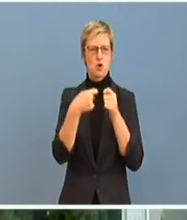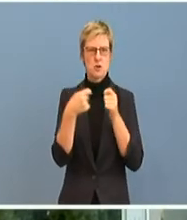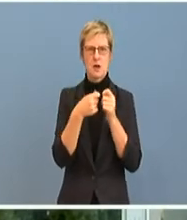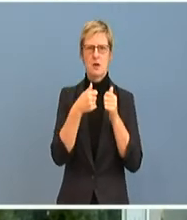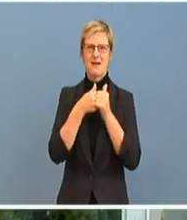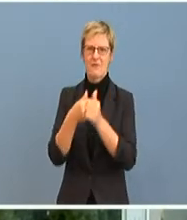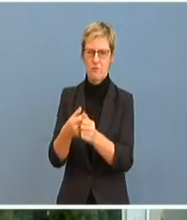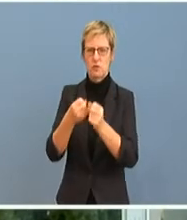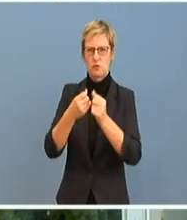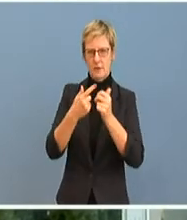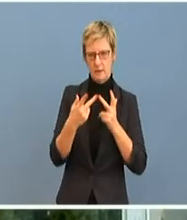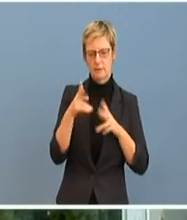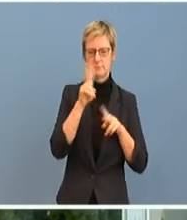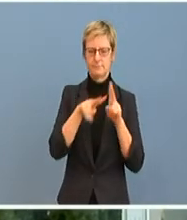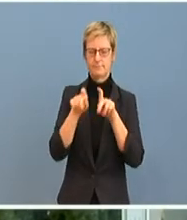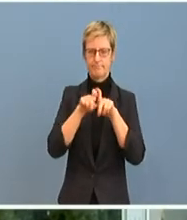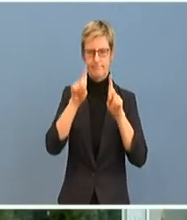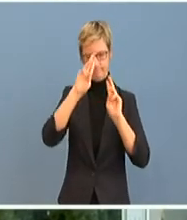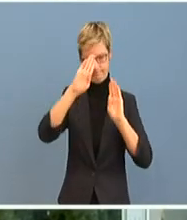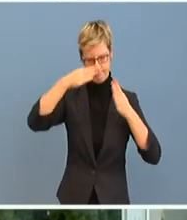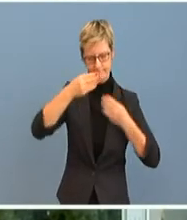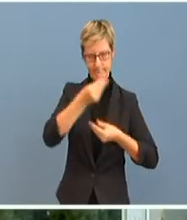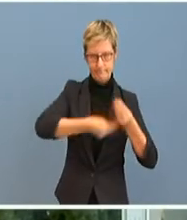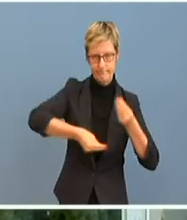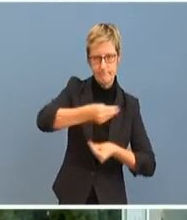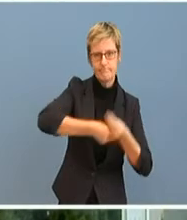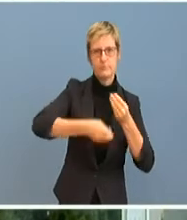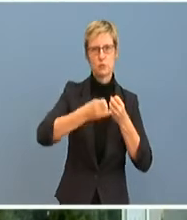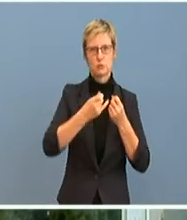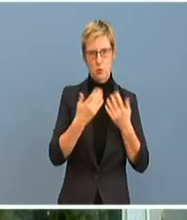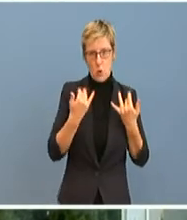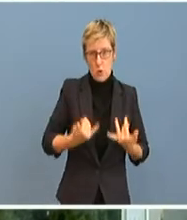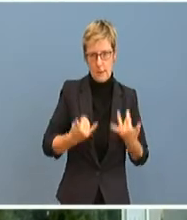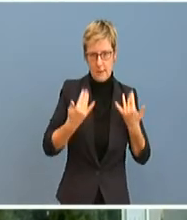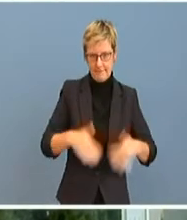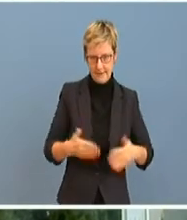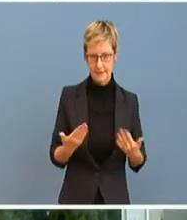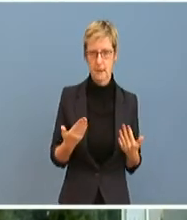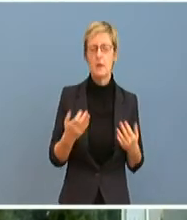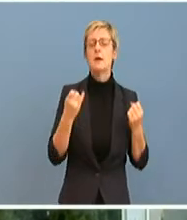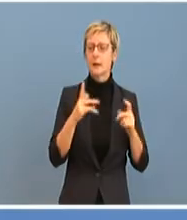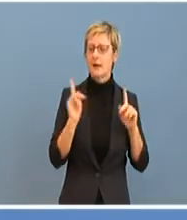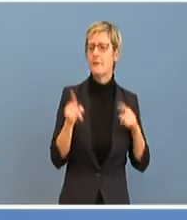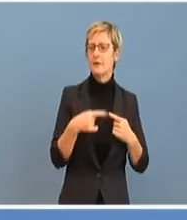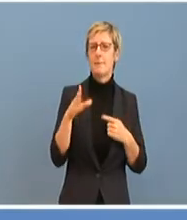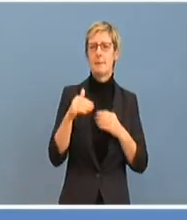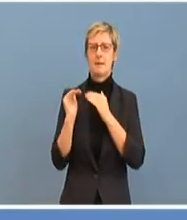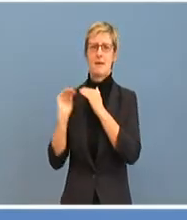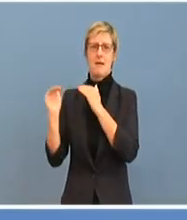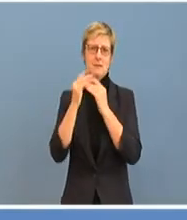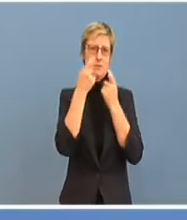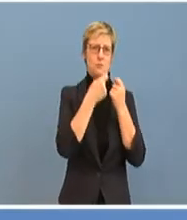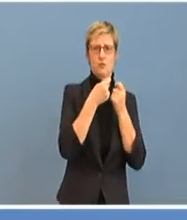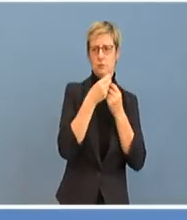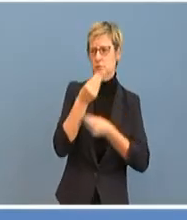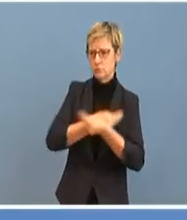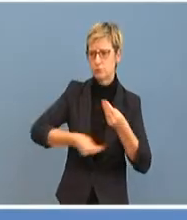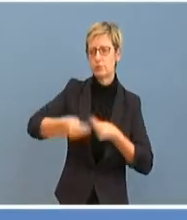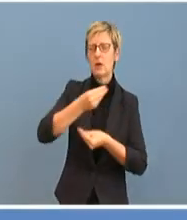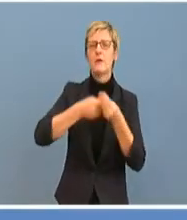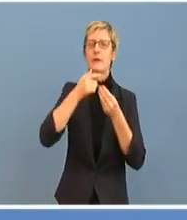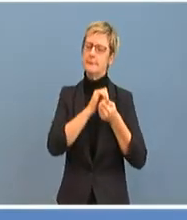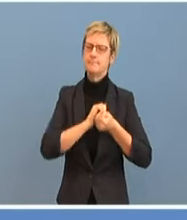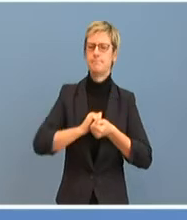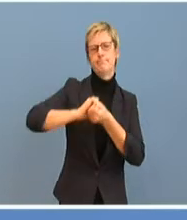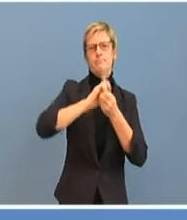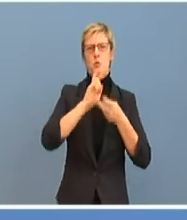die finale Abstimmung der Regeln, die wir ja weiterentwickeln wollen und die wir dann im Schulterschluss mit den Ländern umsetzen wollen. So viel erstmal